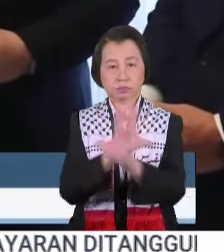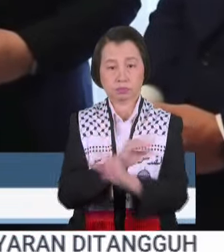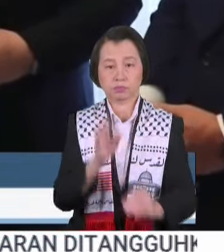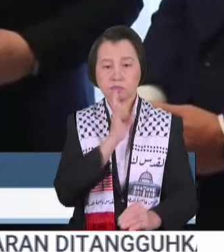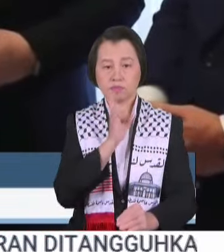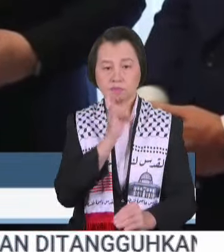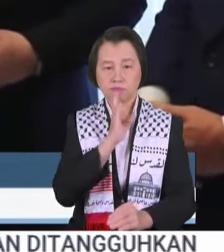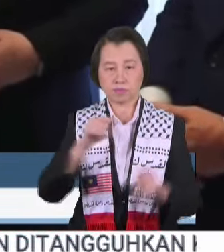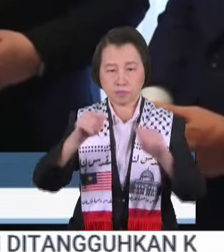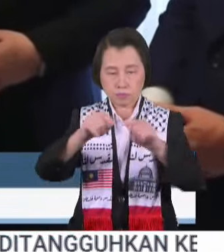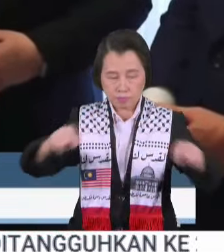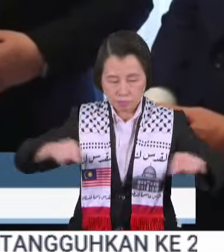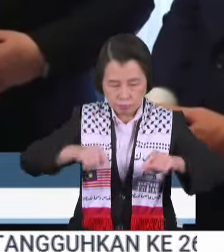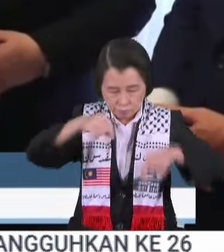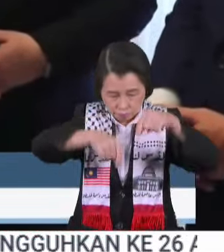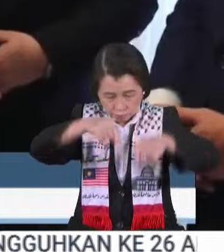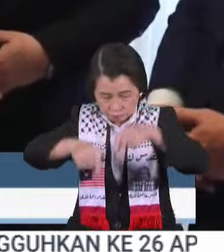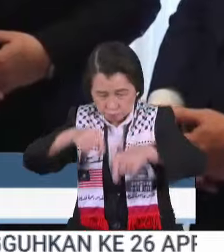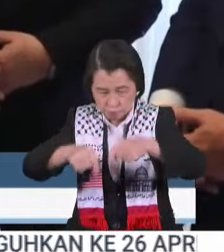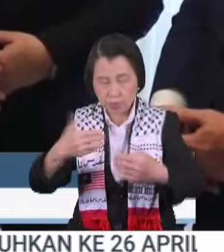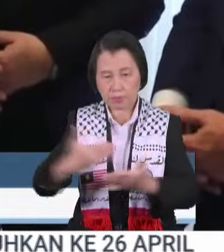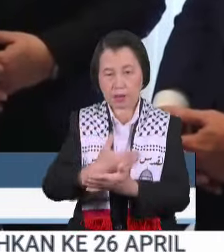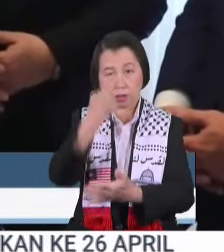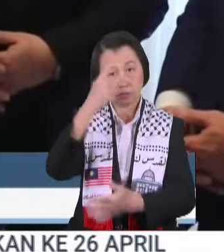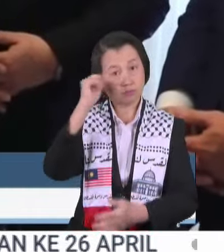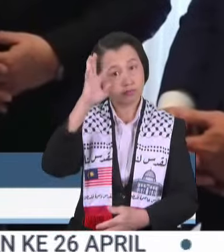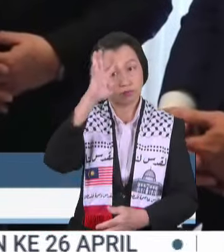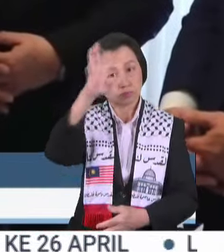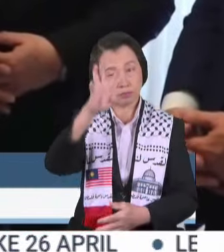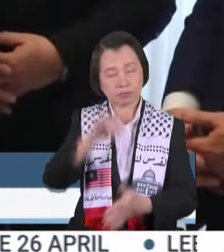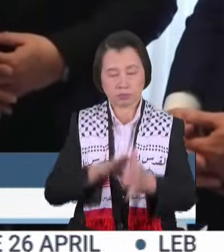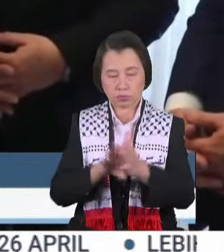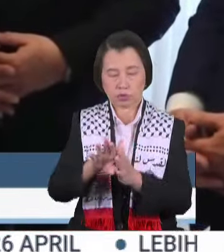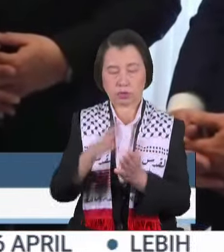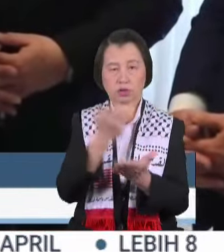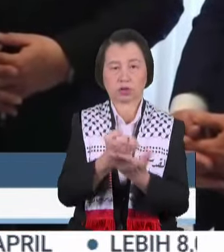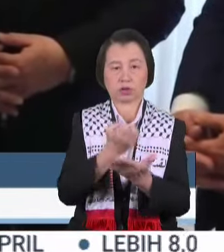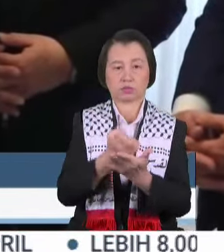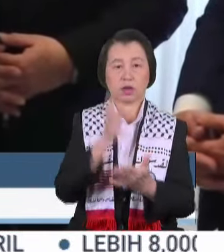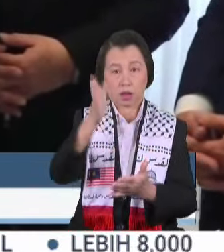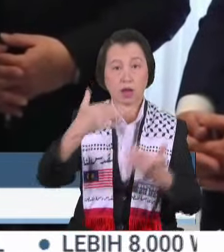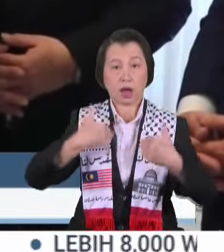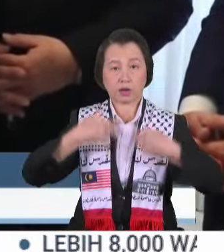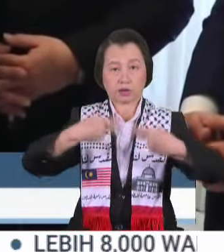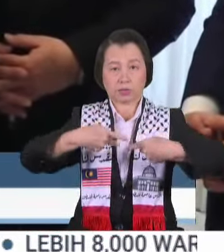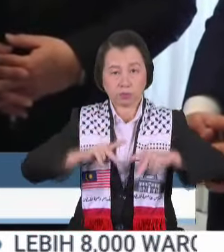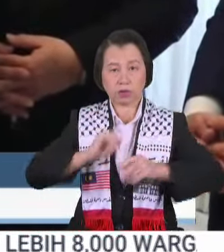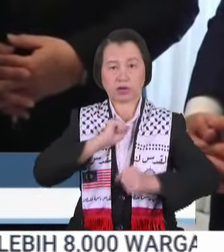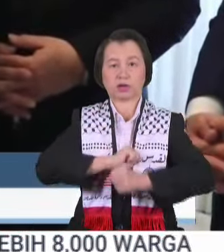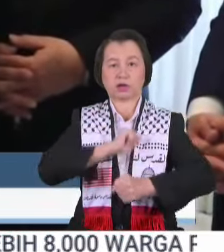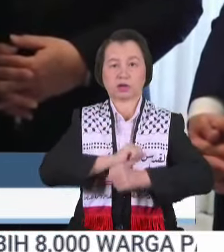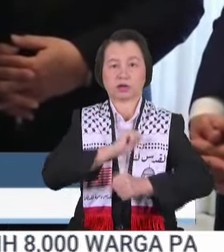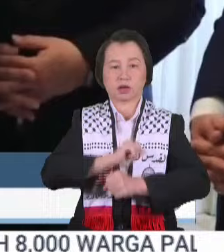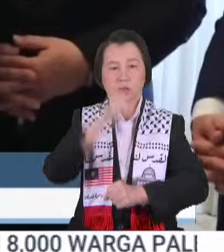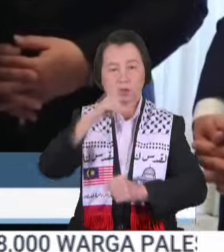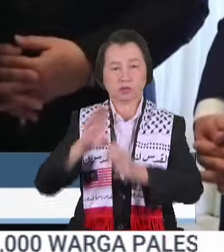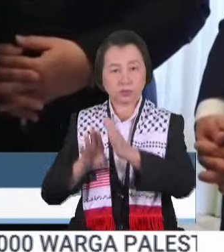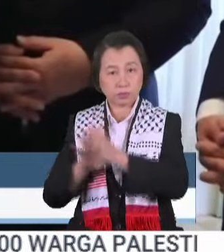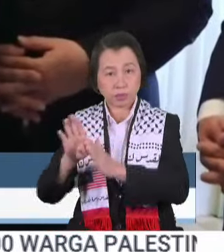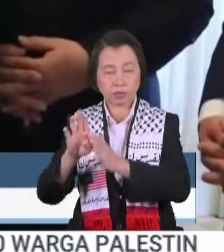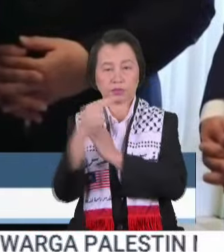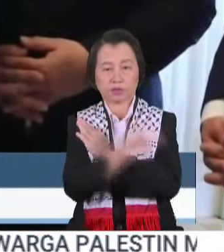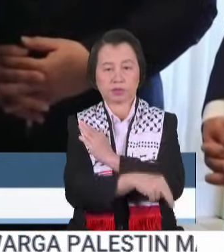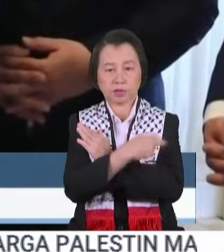menyifatkan semikonduktor kompan penting untuk inovasi, pertumbuhan ekonomi, mewujudkan peluang pekerjaan dan untuk pembangunan